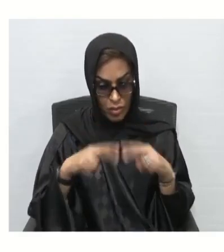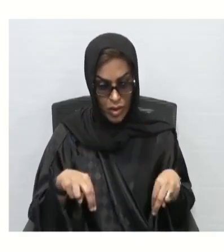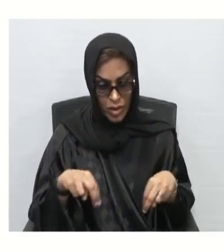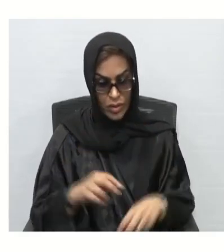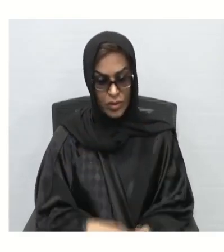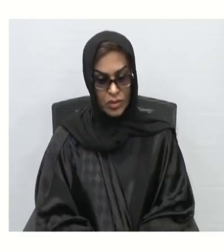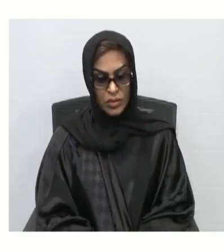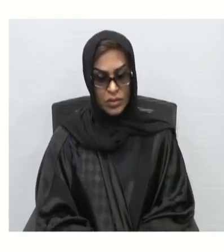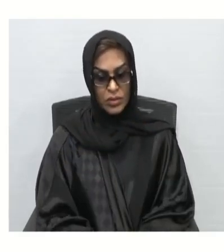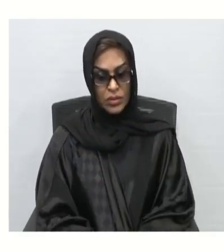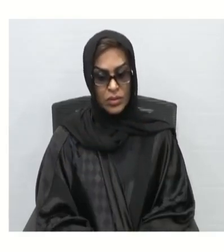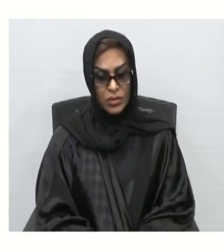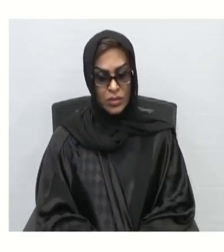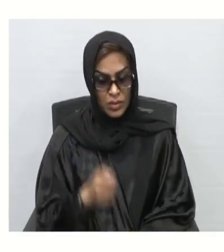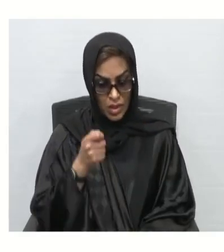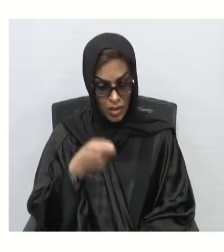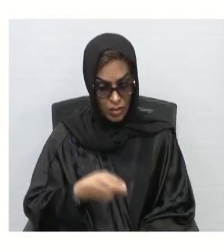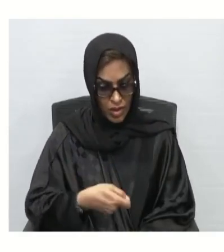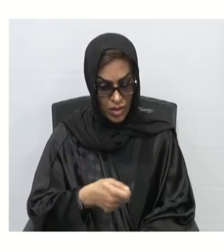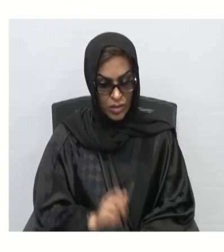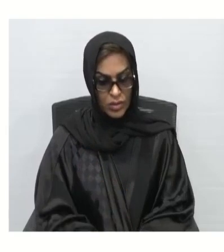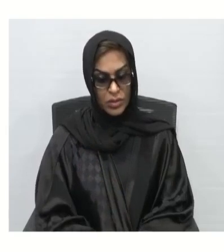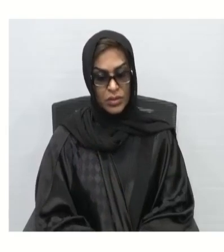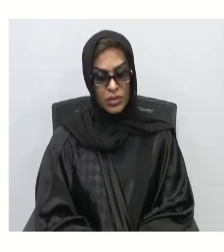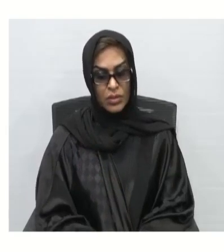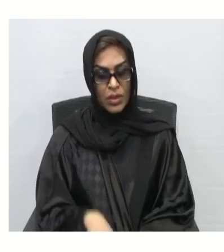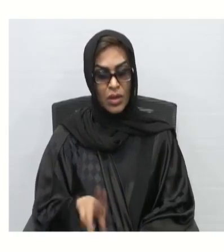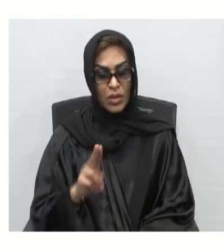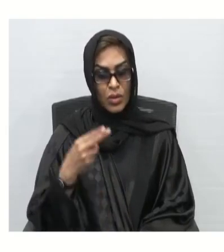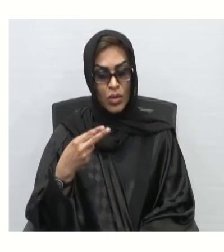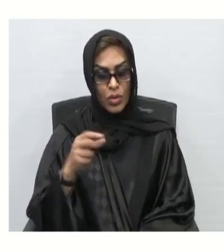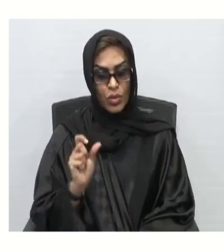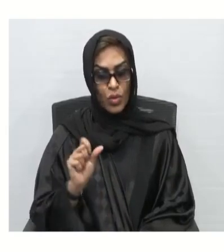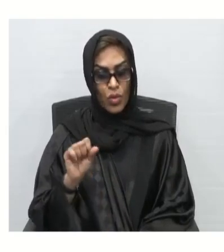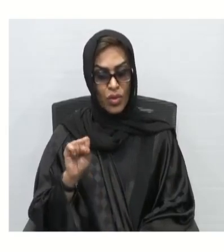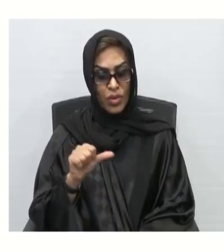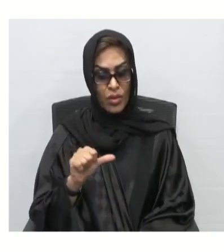هنا عمليه البحث عن العروض المنافسه